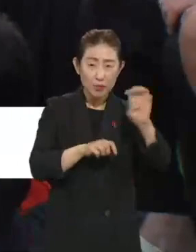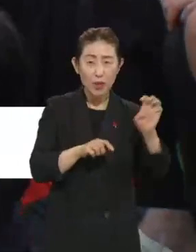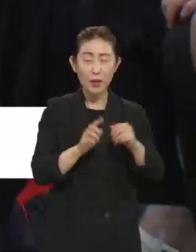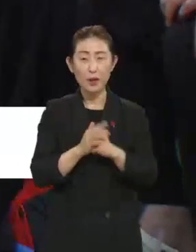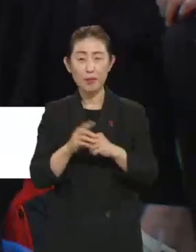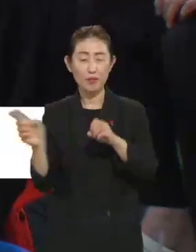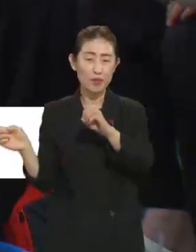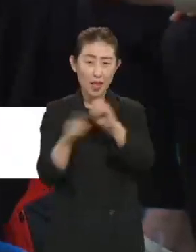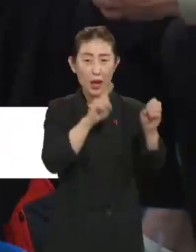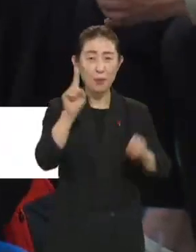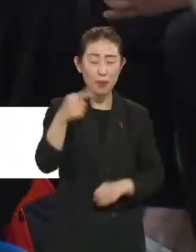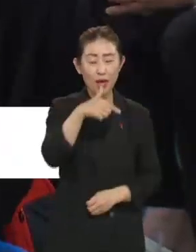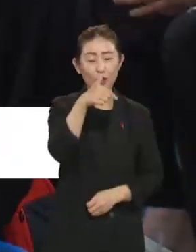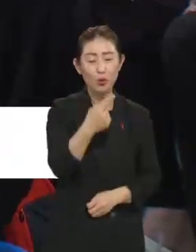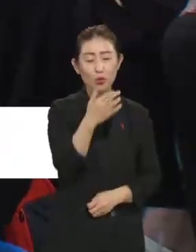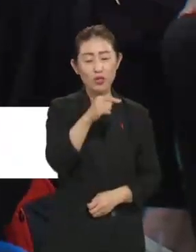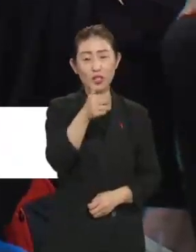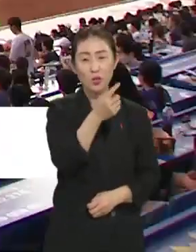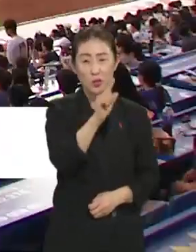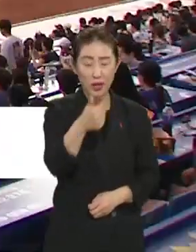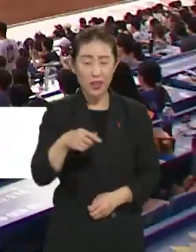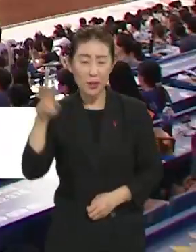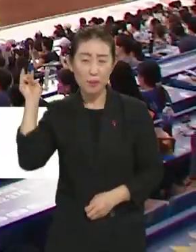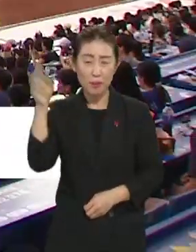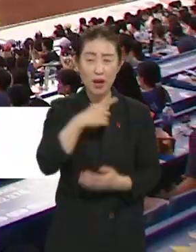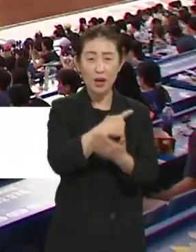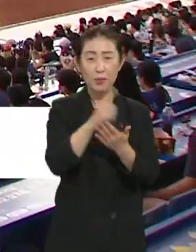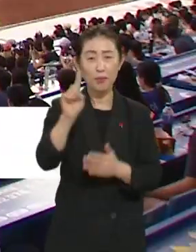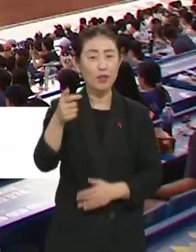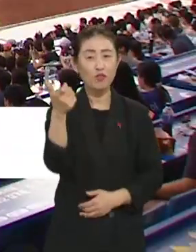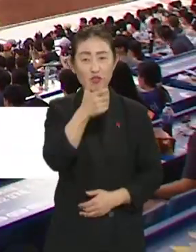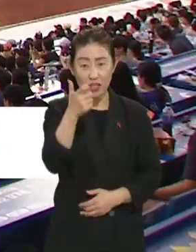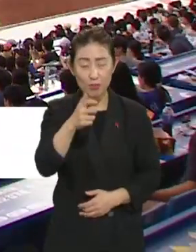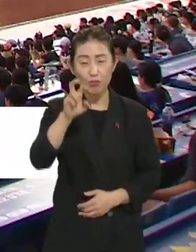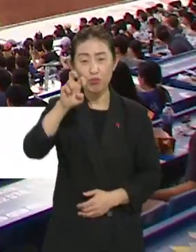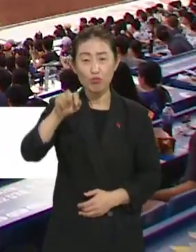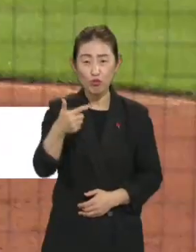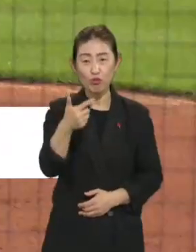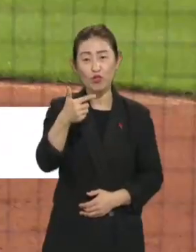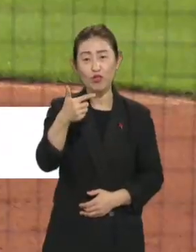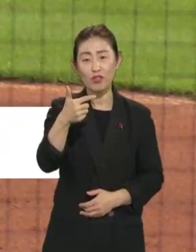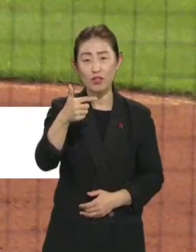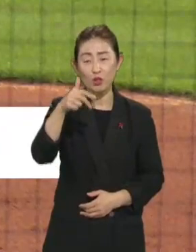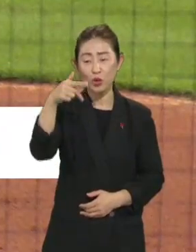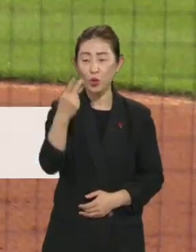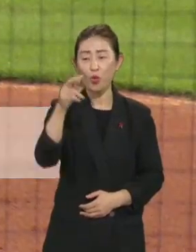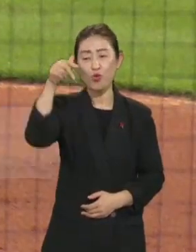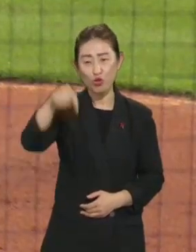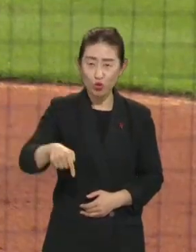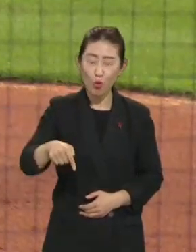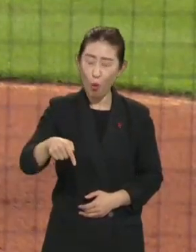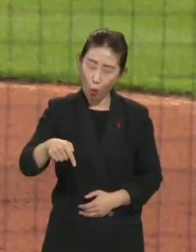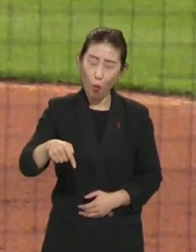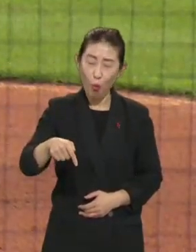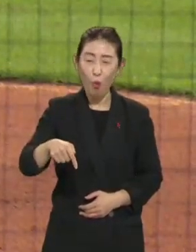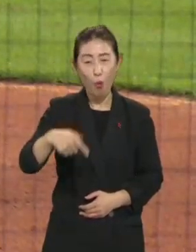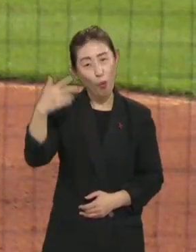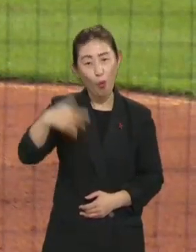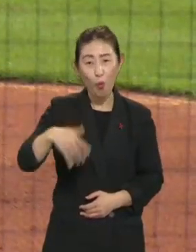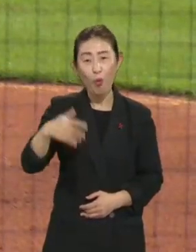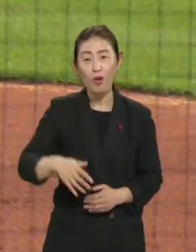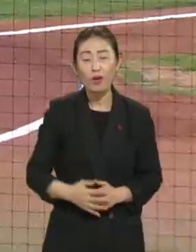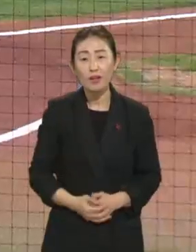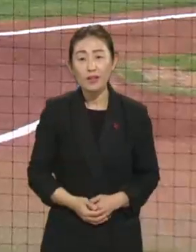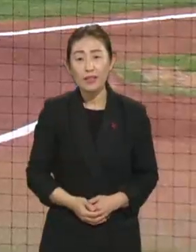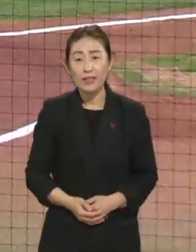대기록을 달성한 노시환과 시속 160km의 강속구를 뿌리며 신인왕을 거머쥔 문동주의 성장이 가장